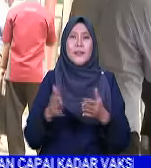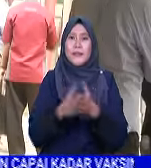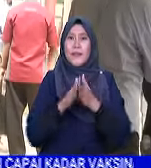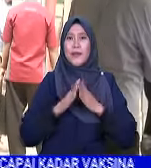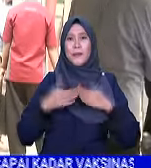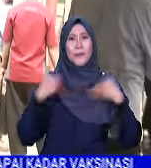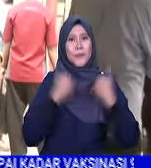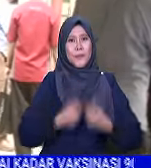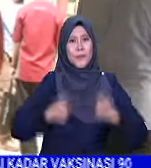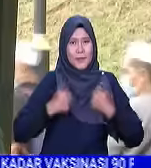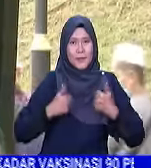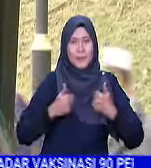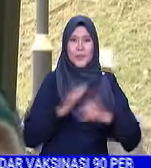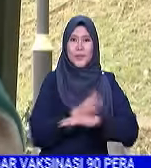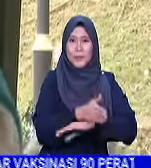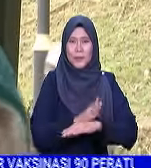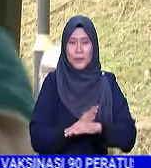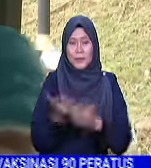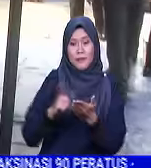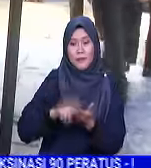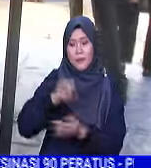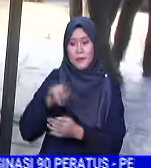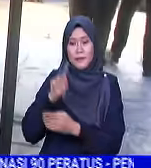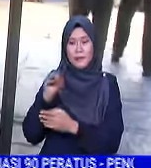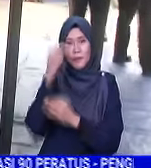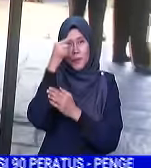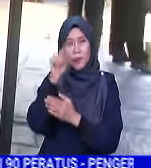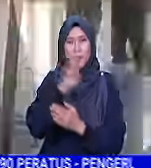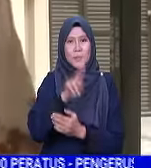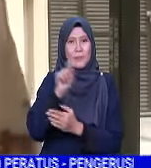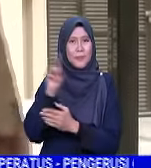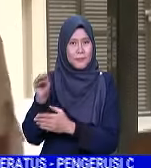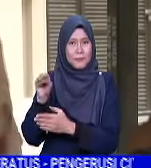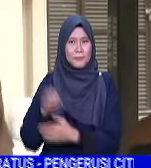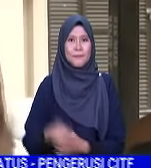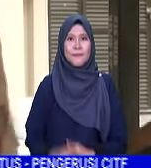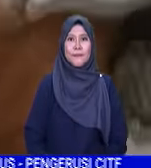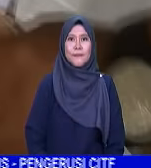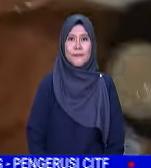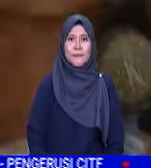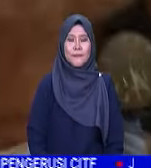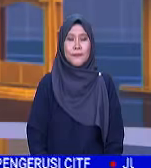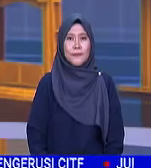Aidil Adha, Fazrin Zahartin, Laporan JAKIM untuk RTM.